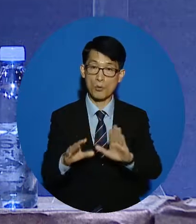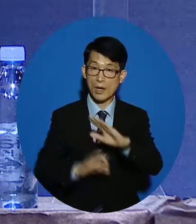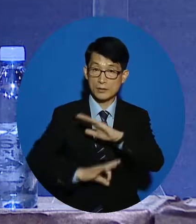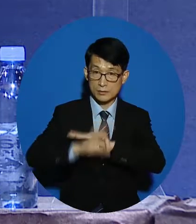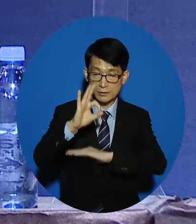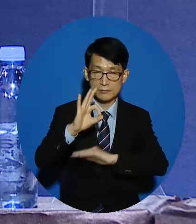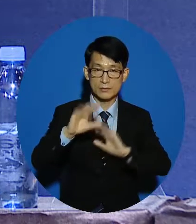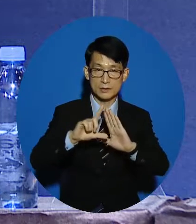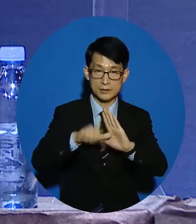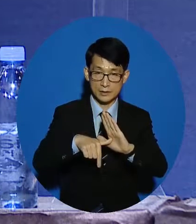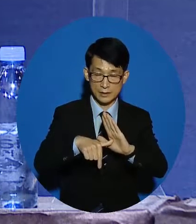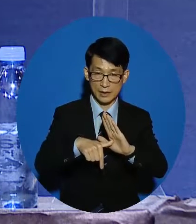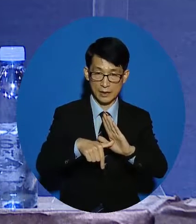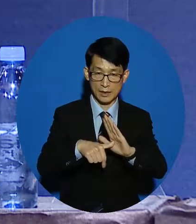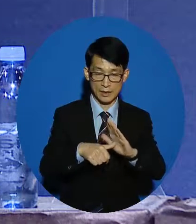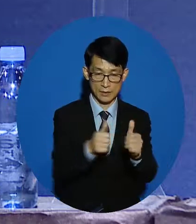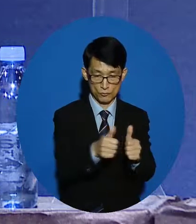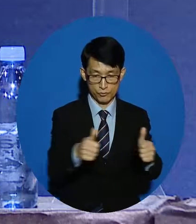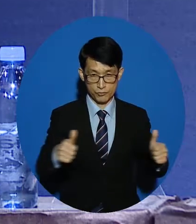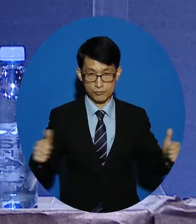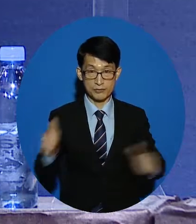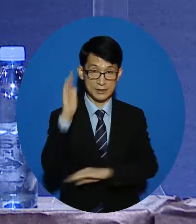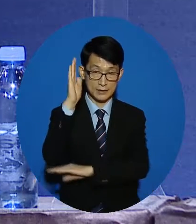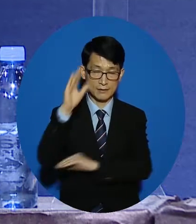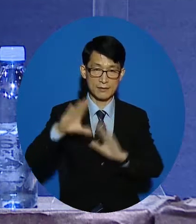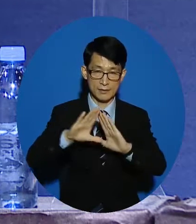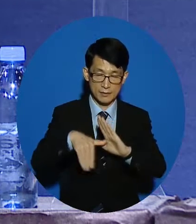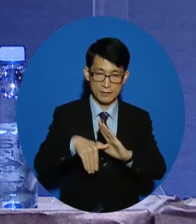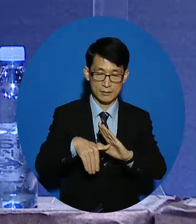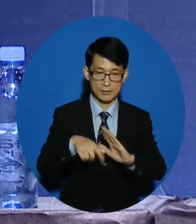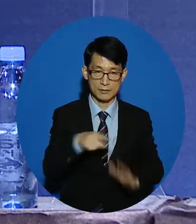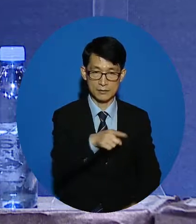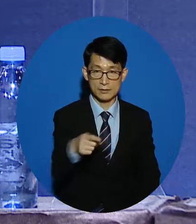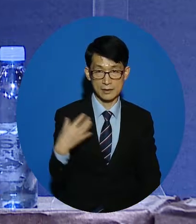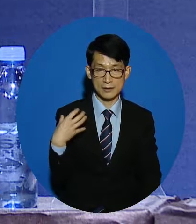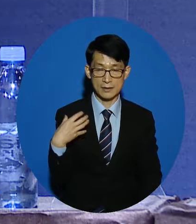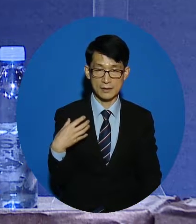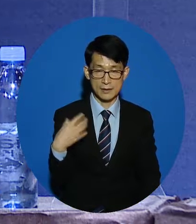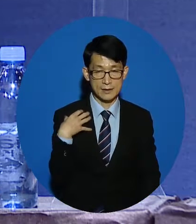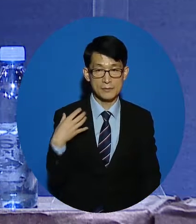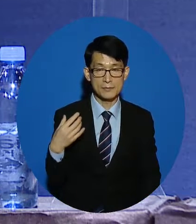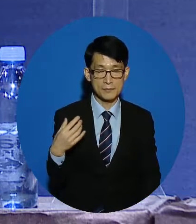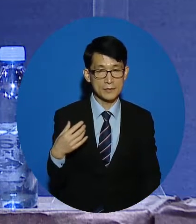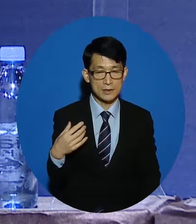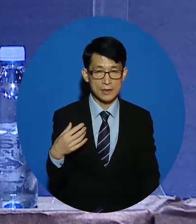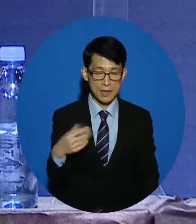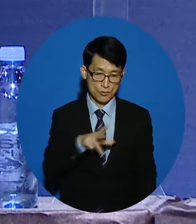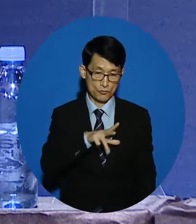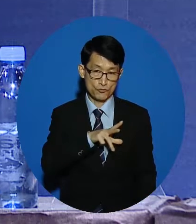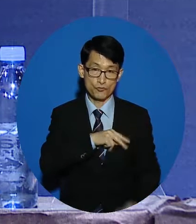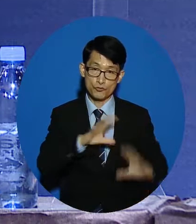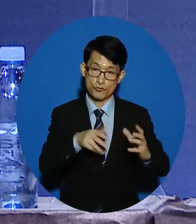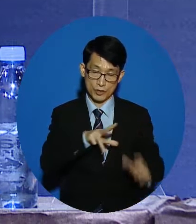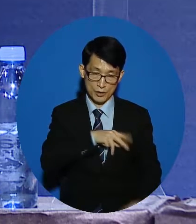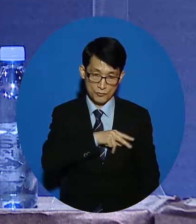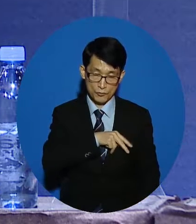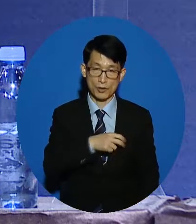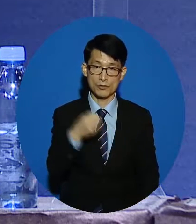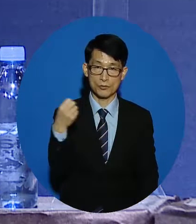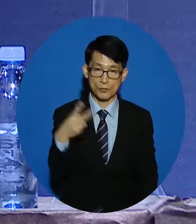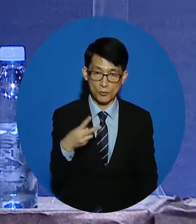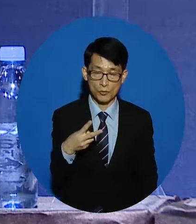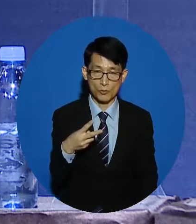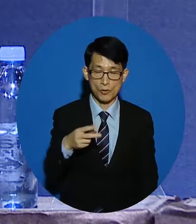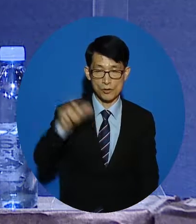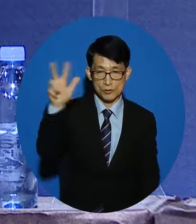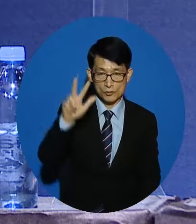진행된 라운드 테이블에서는 패널로 참여하신 장혜영 국회의원과 최용걸